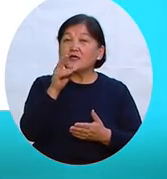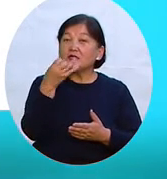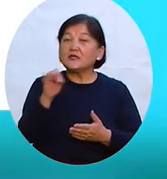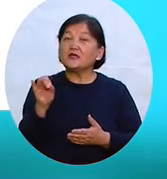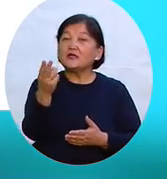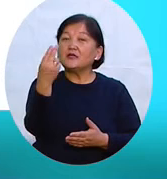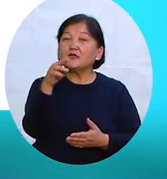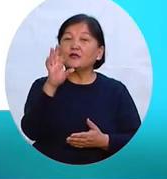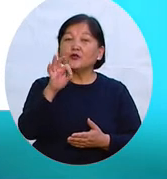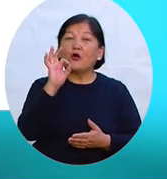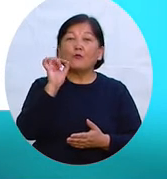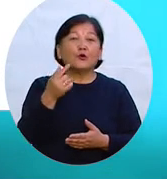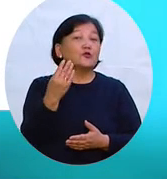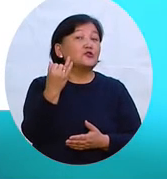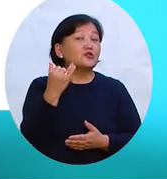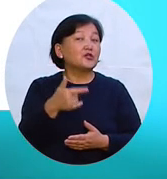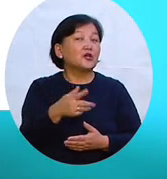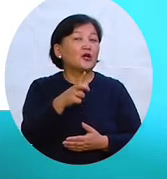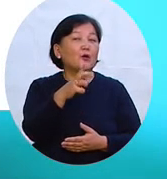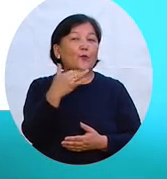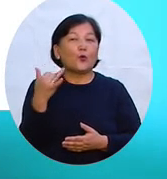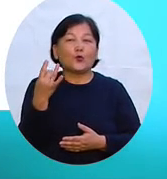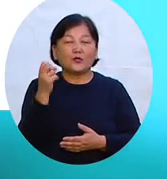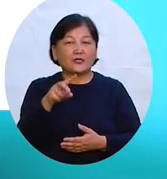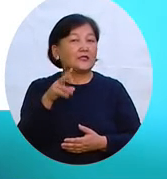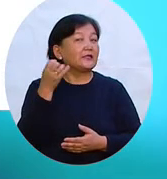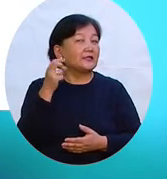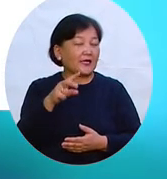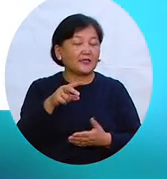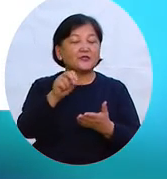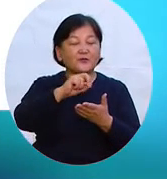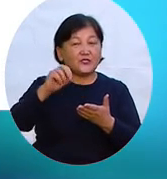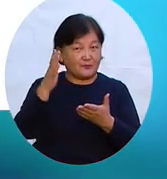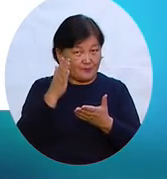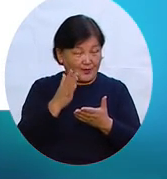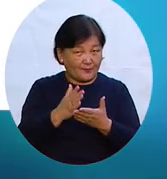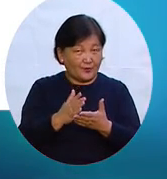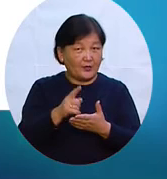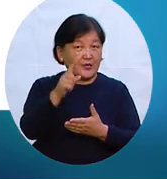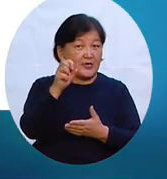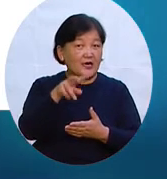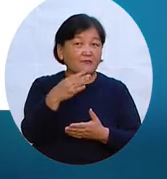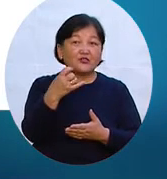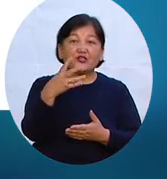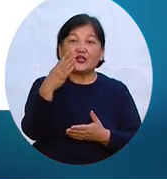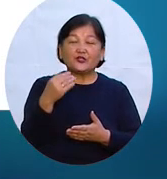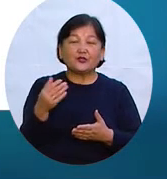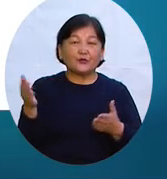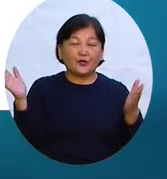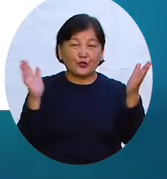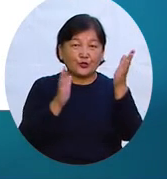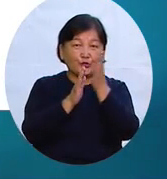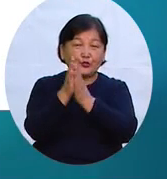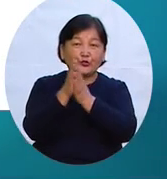тал гэчихэ шүү дээ. Ихээсээ хам сэдвээсээ. За, хам сэдвээсээ шүн. Хизээ гэсэн